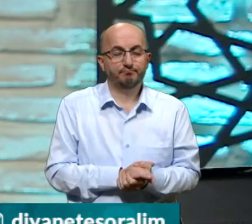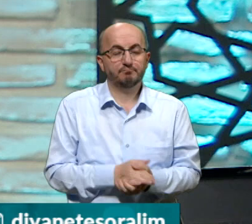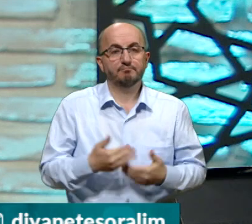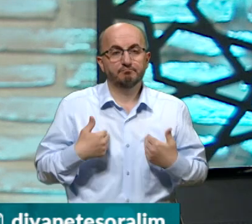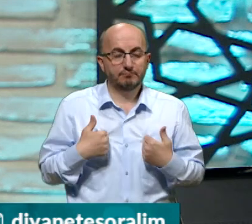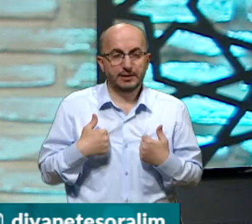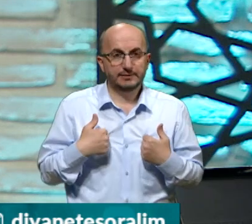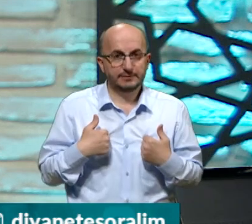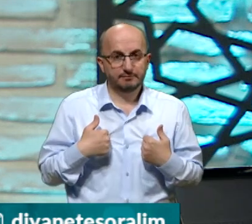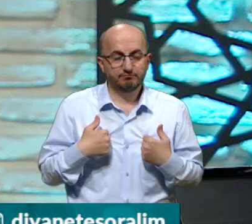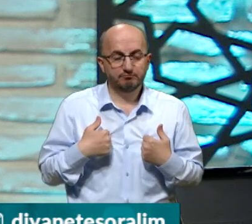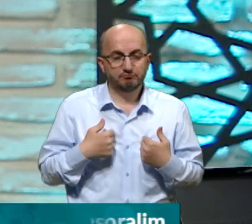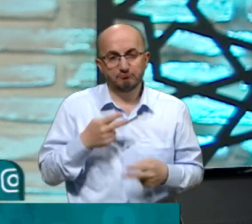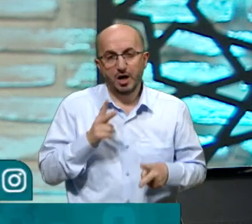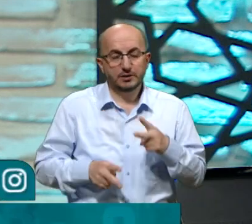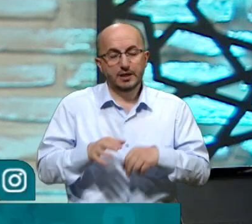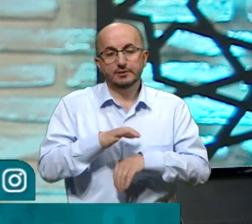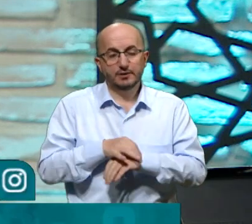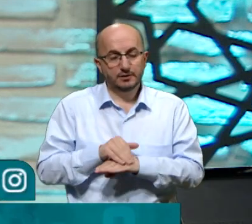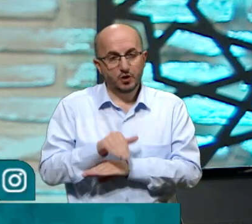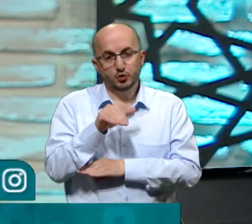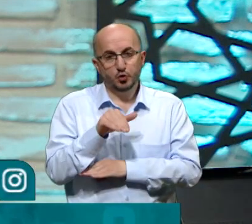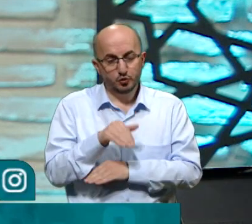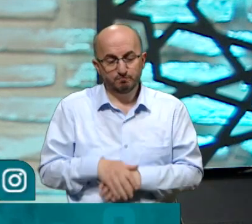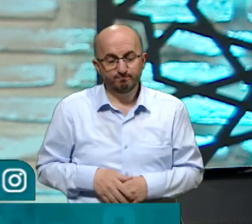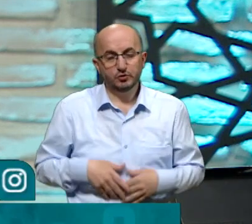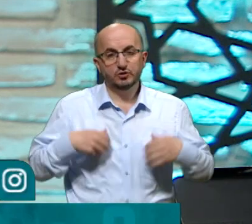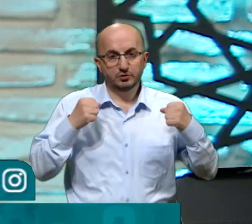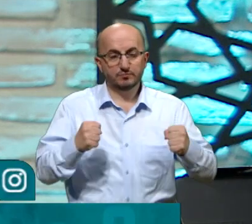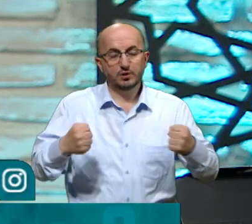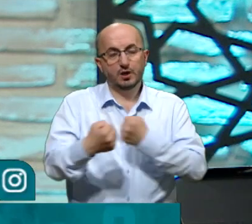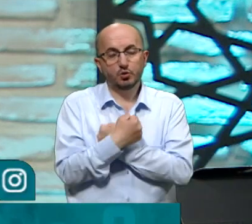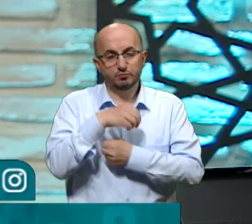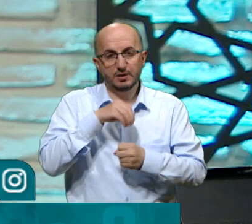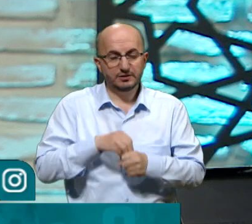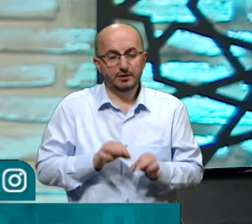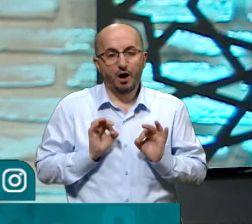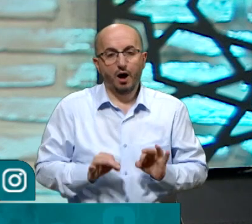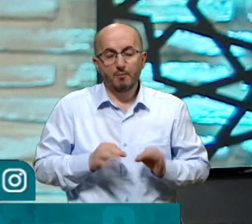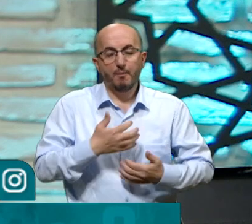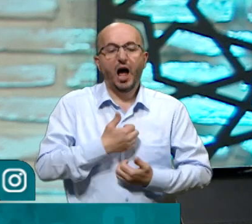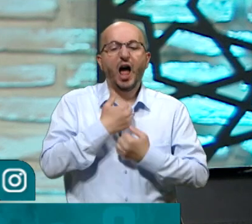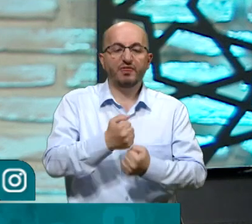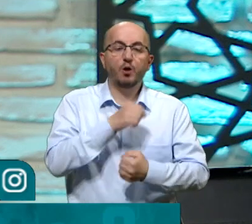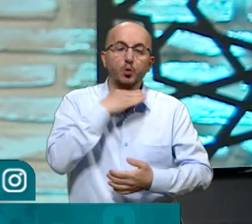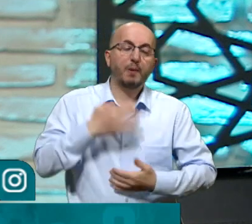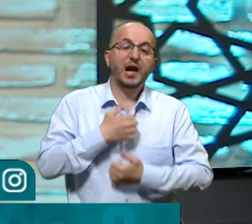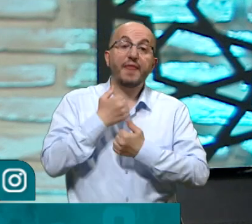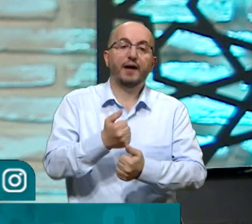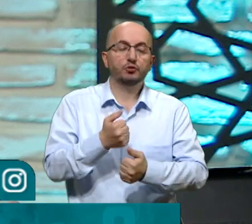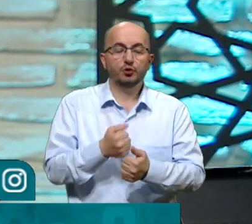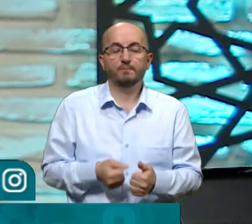dedi ki ben bir takım rahatsızlıklar Geçiriyorum ve sıhhatle kavuşmak için kısık sıkarak atıyorum